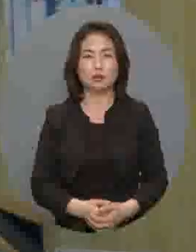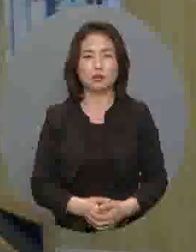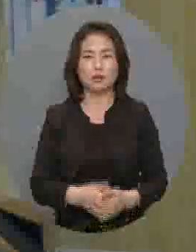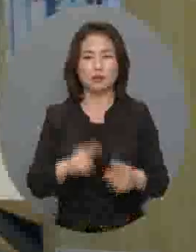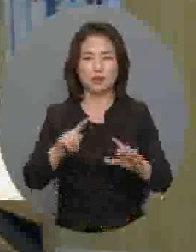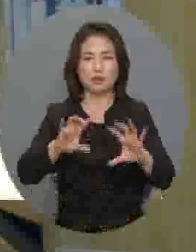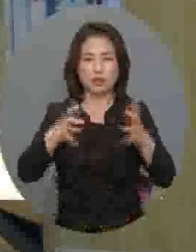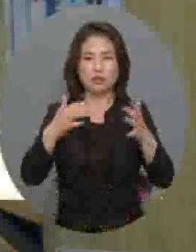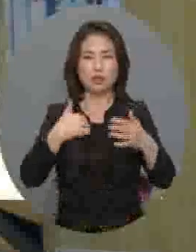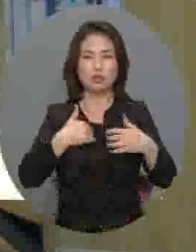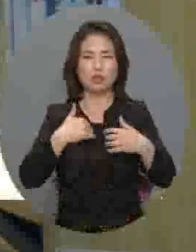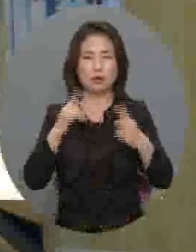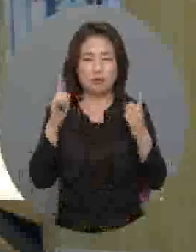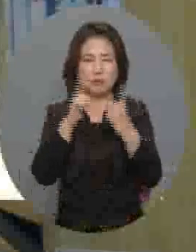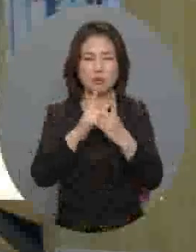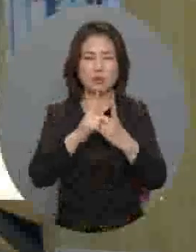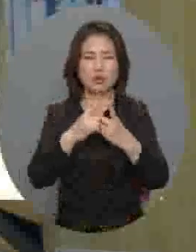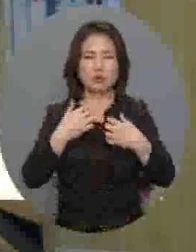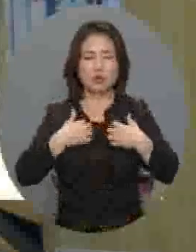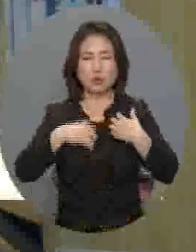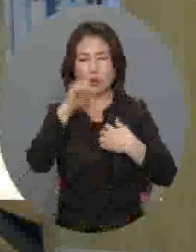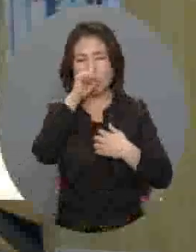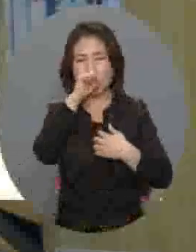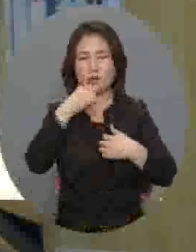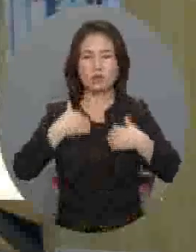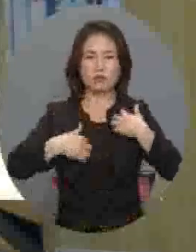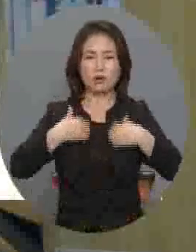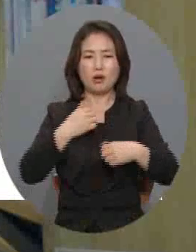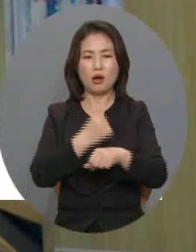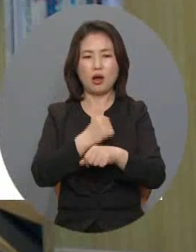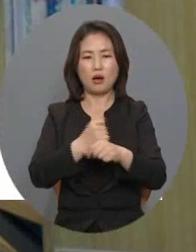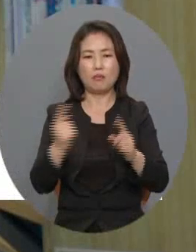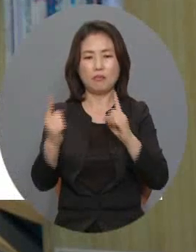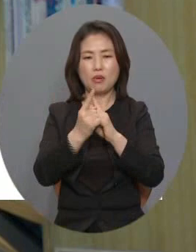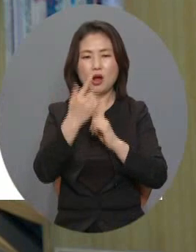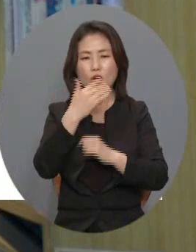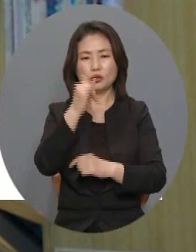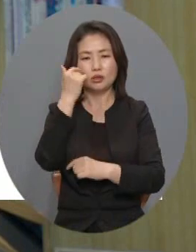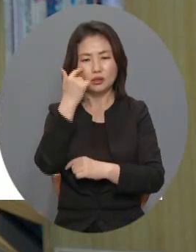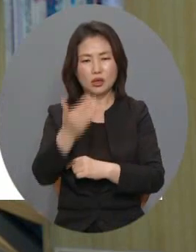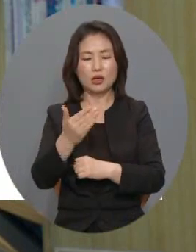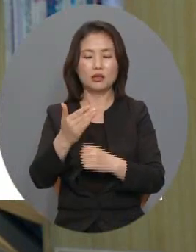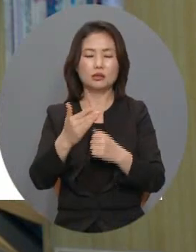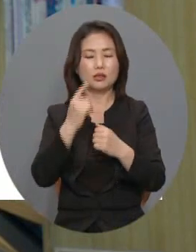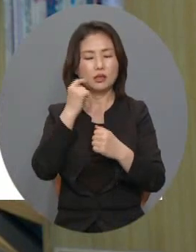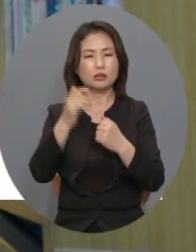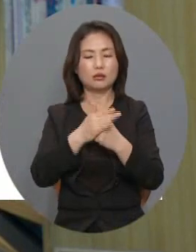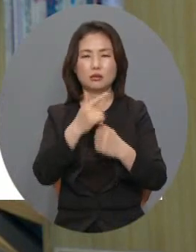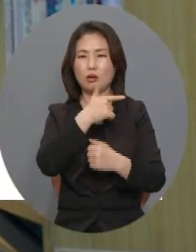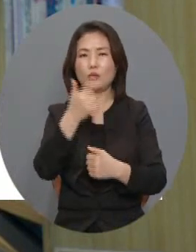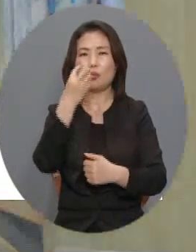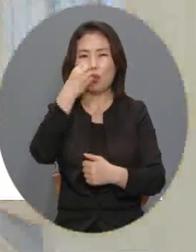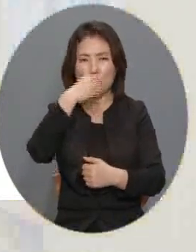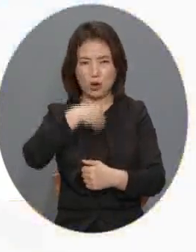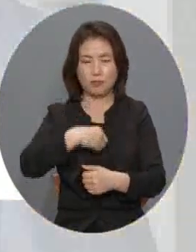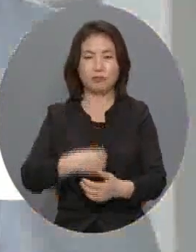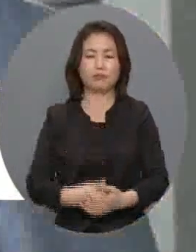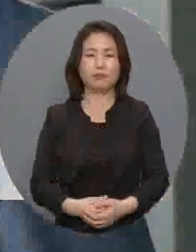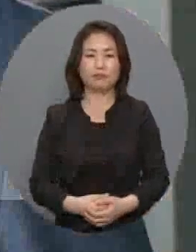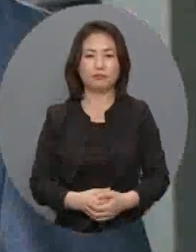이 세상에서 나를 이렇게 좋아하면서 기뻐하면서 이제 맞이해 줄 수 있을까 이 생각을 하니까 너무 그게